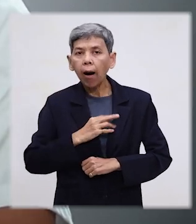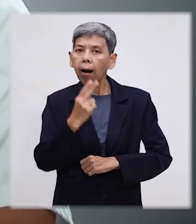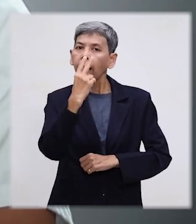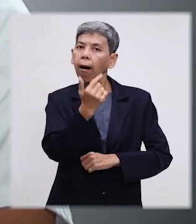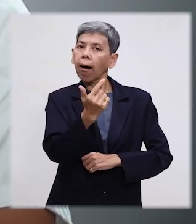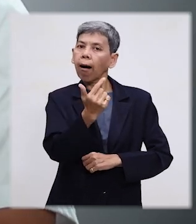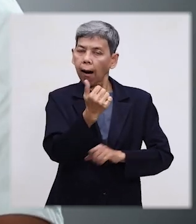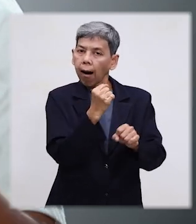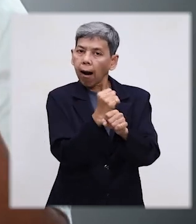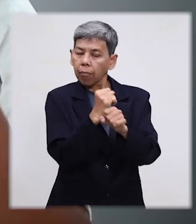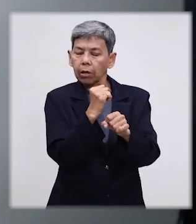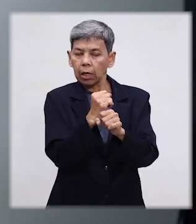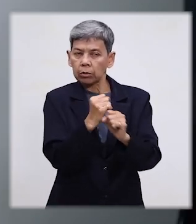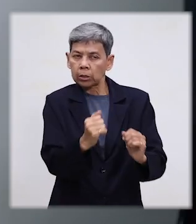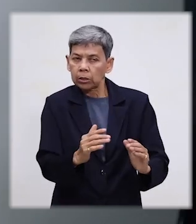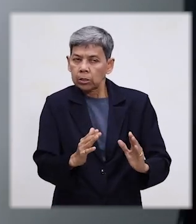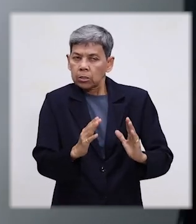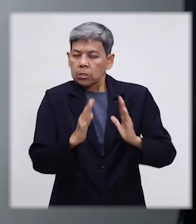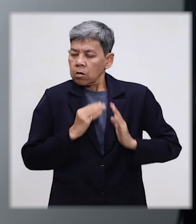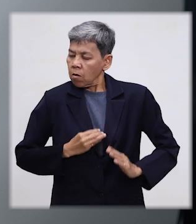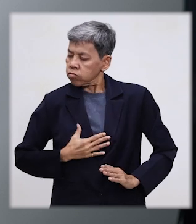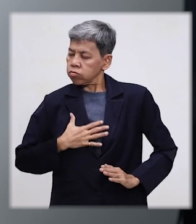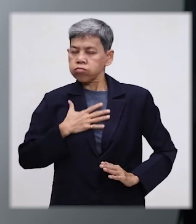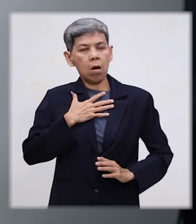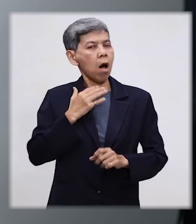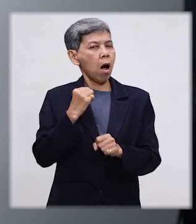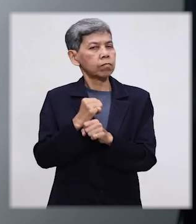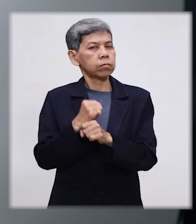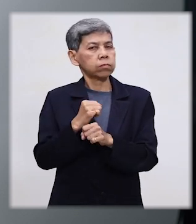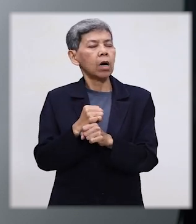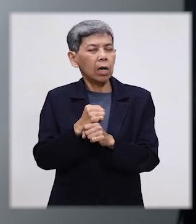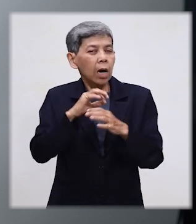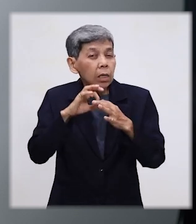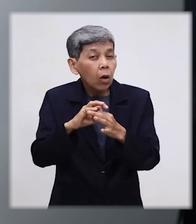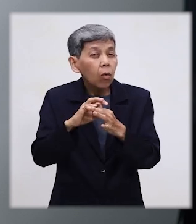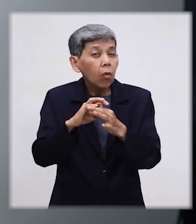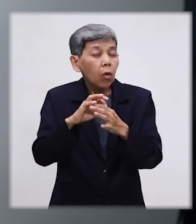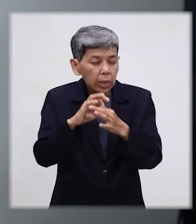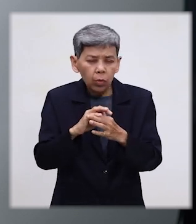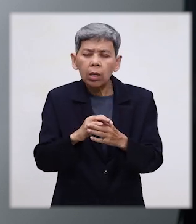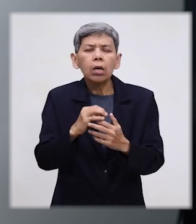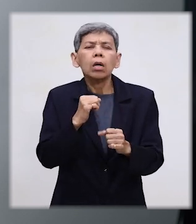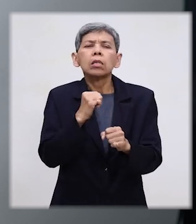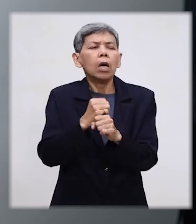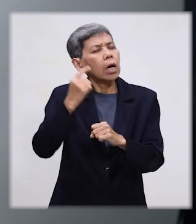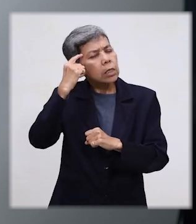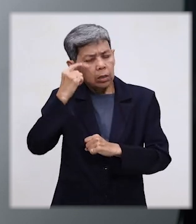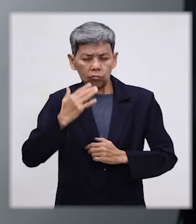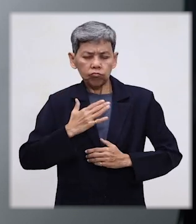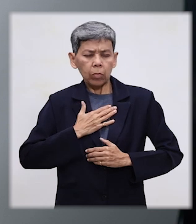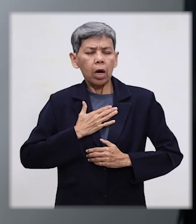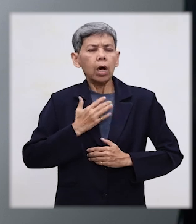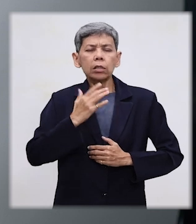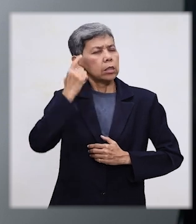บันดาลใจในการสร้างผลงานแบบว่าอย่าไปปิดกั้นในความคิดของตัวเองม